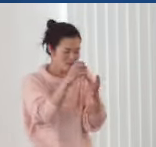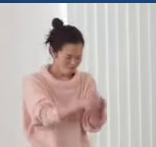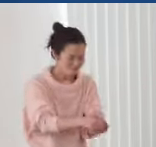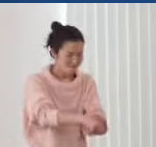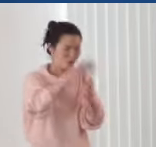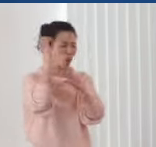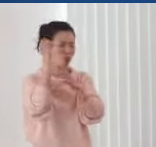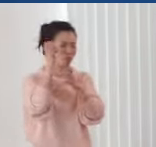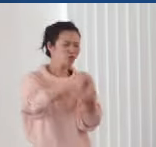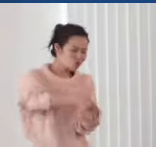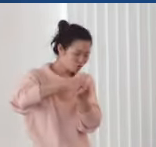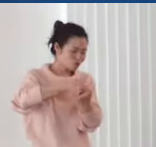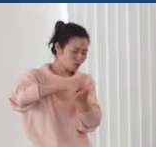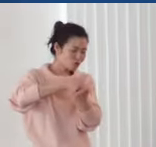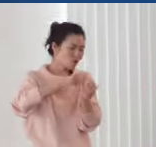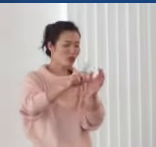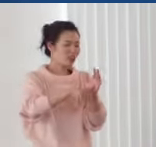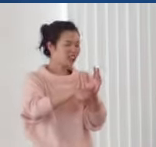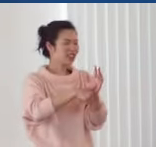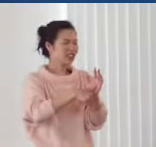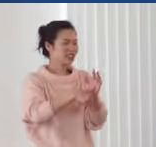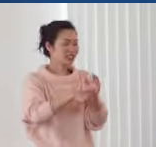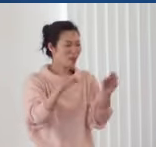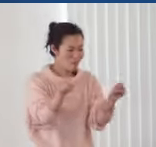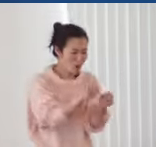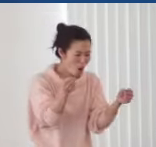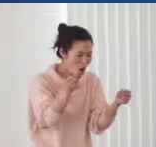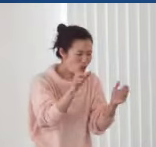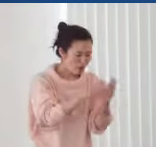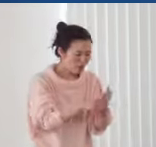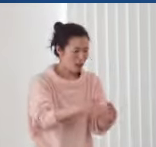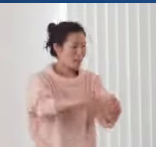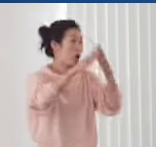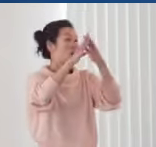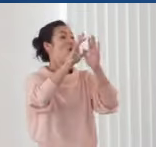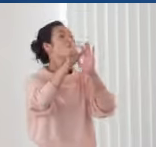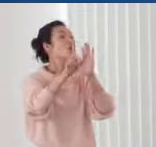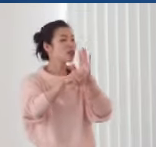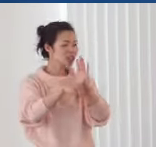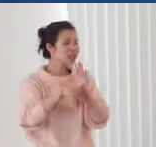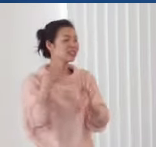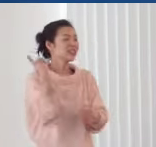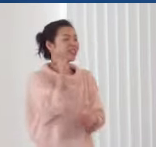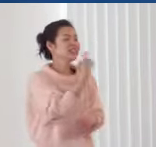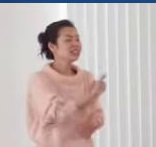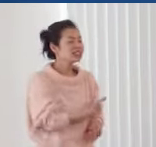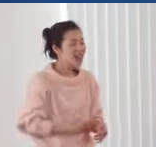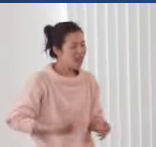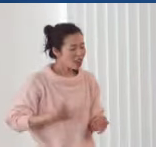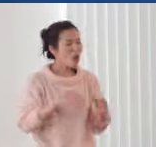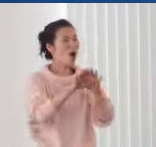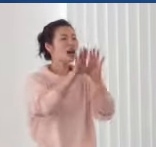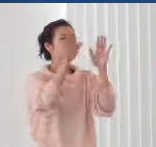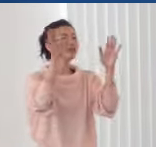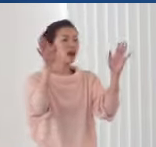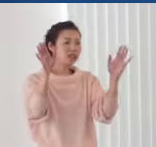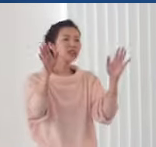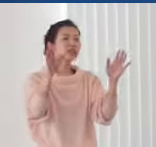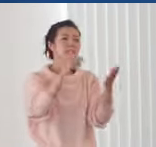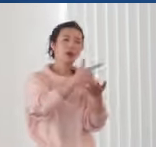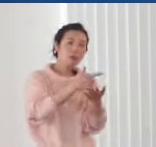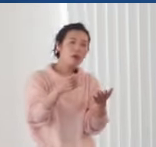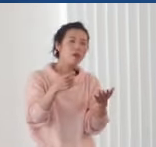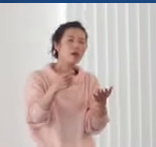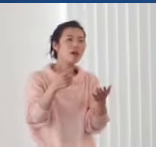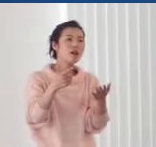時、あるいは崩す時、立てる時、その、まあ、人生の始まりと終わり、さまざまな出来事の始